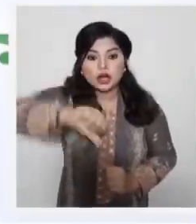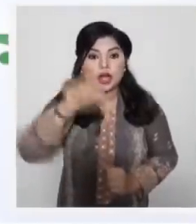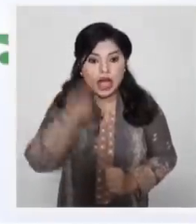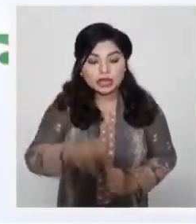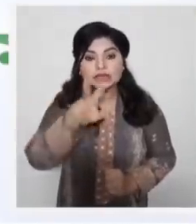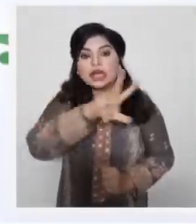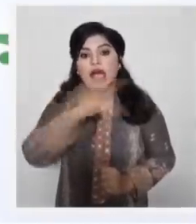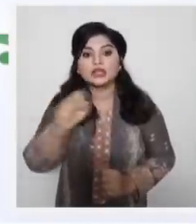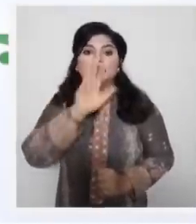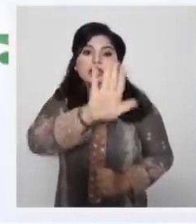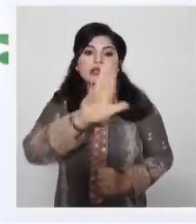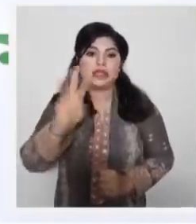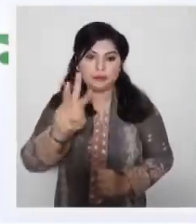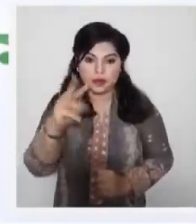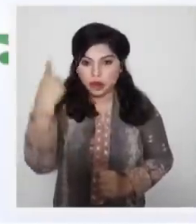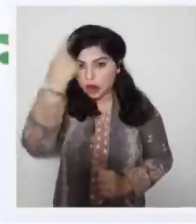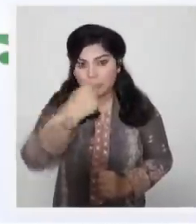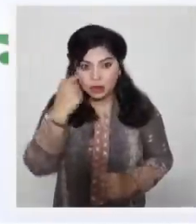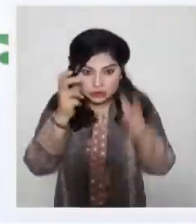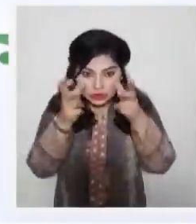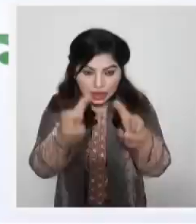2,55,379 জন। বর্তমানে কোয়ারেন্টাইনে আছে